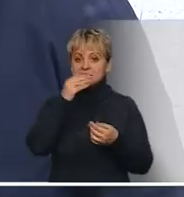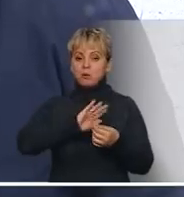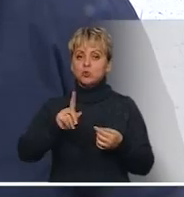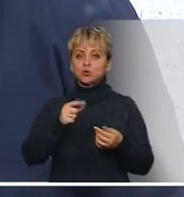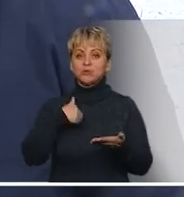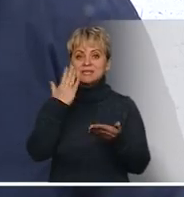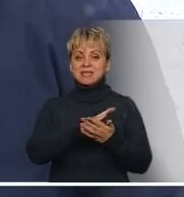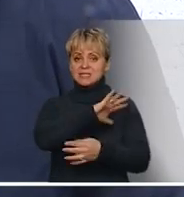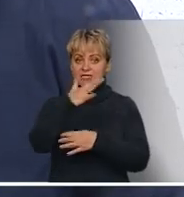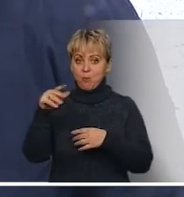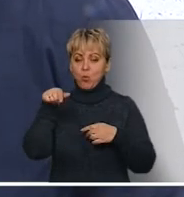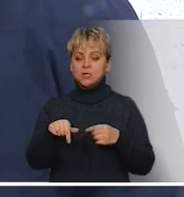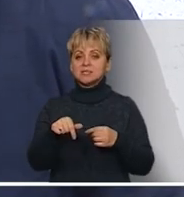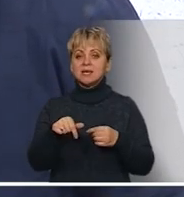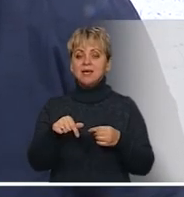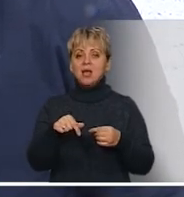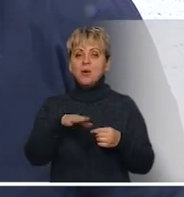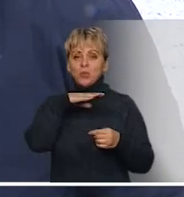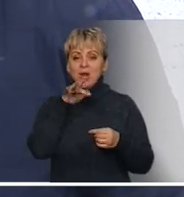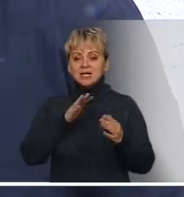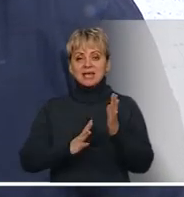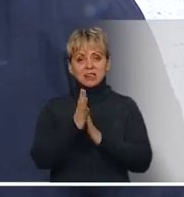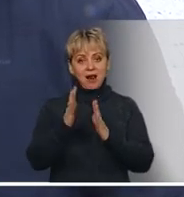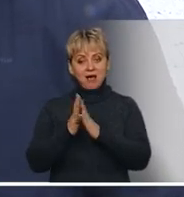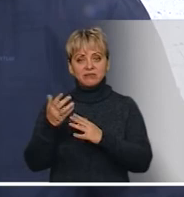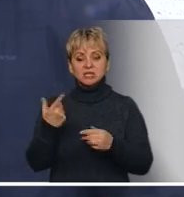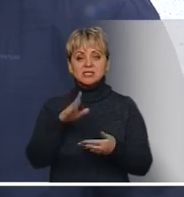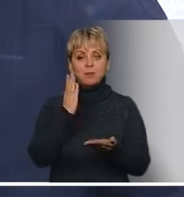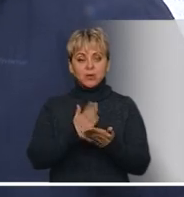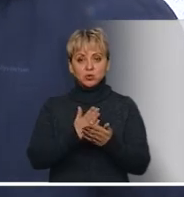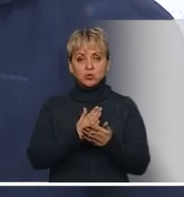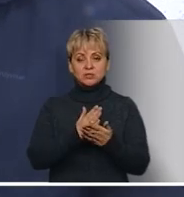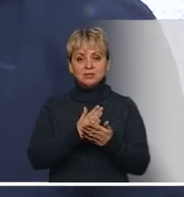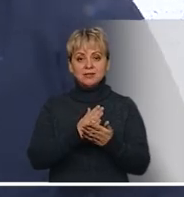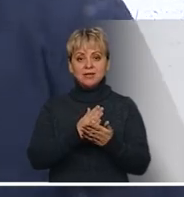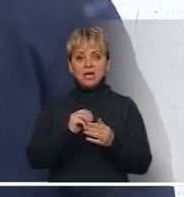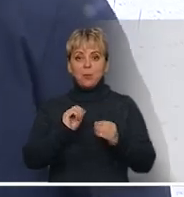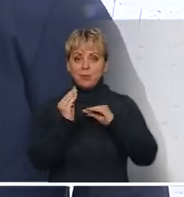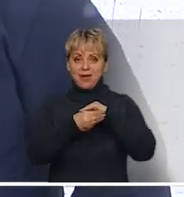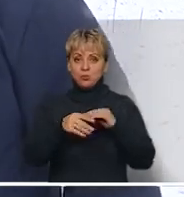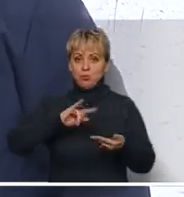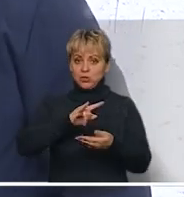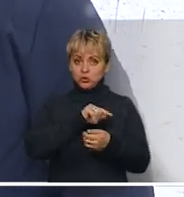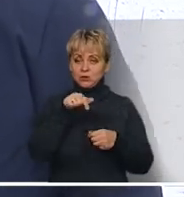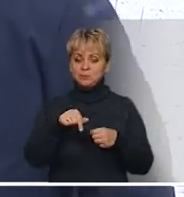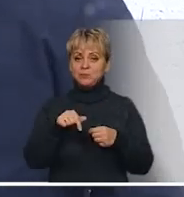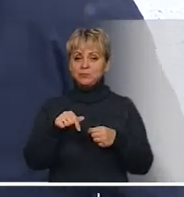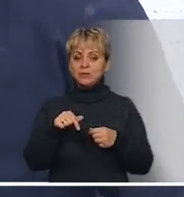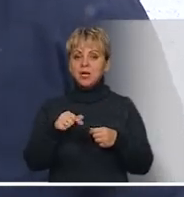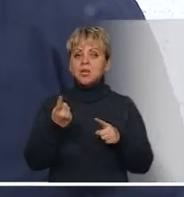забывать, что у нас есть лесополосы, многолетние травы, где происходит резервация